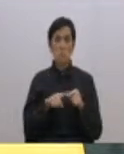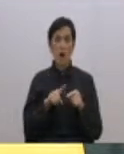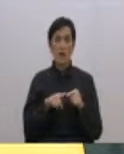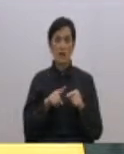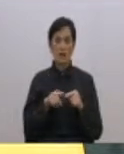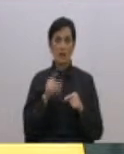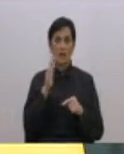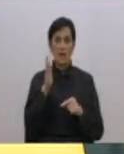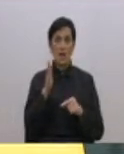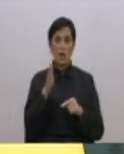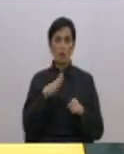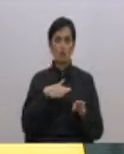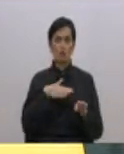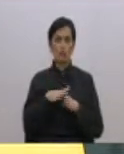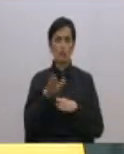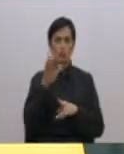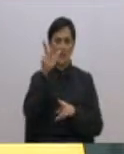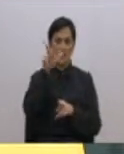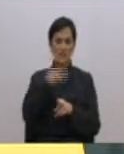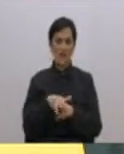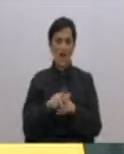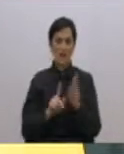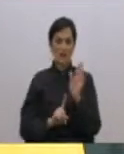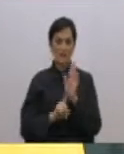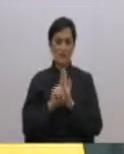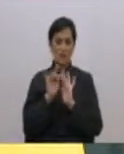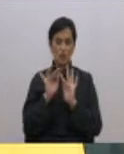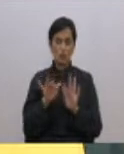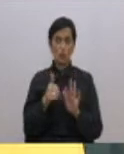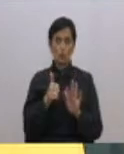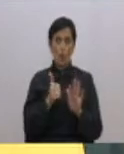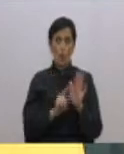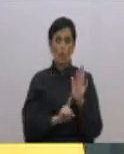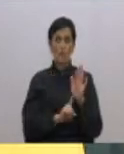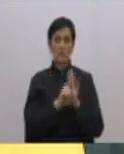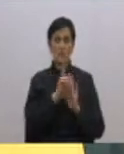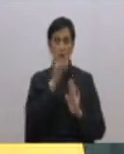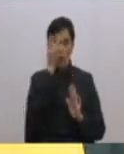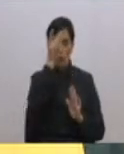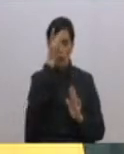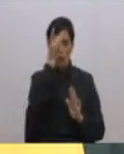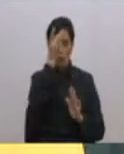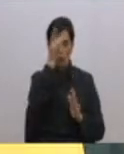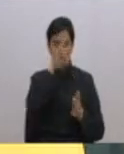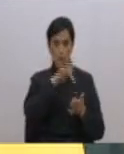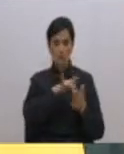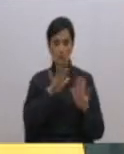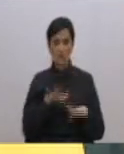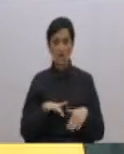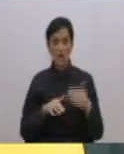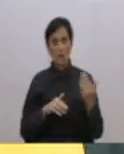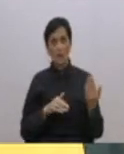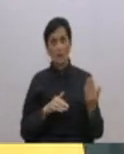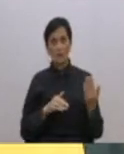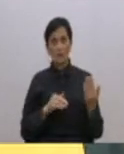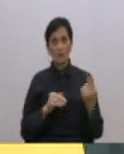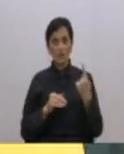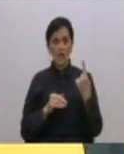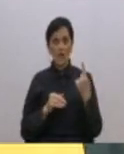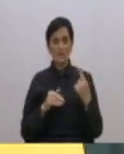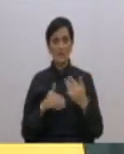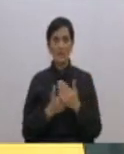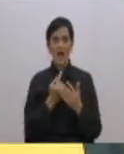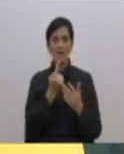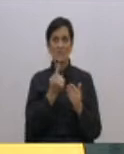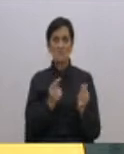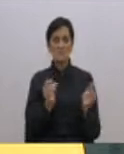მოხდება სრული დატვირთვით მისი ამუშავება, ისევე როგორც დაწყებული არის ხათაშორის რუსთავში ერთი ახალი